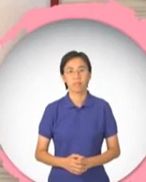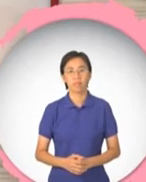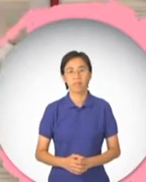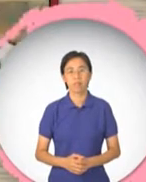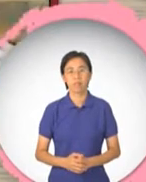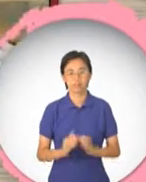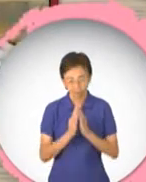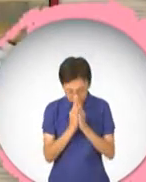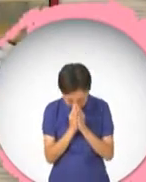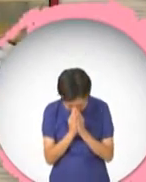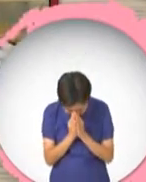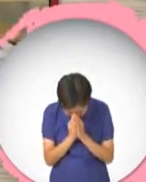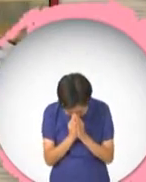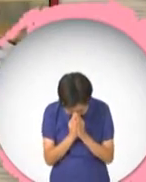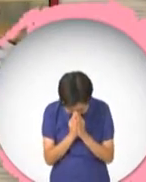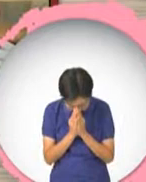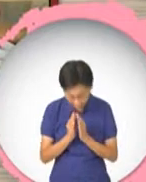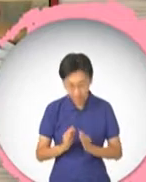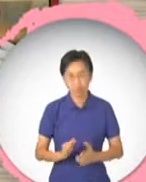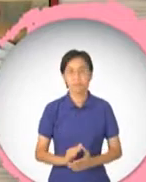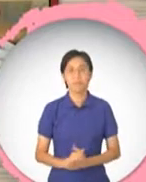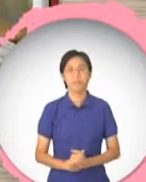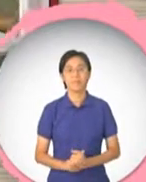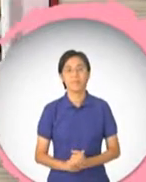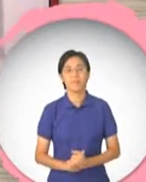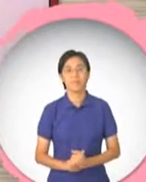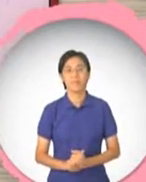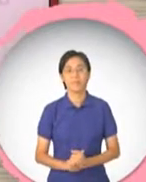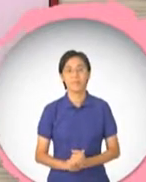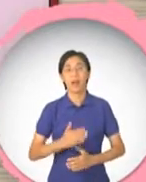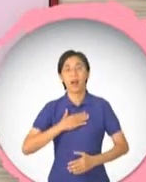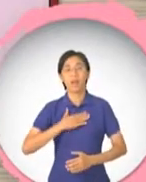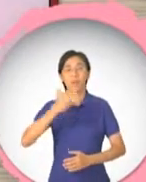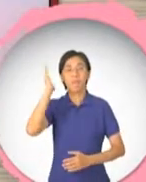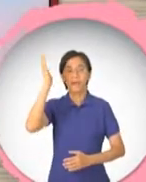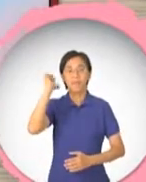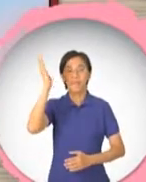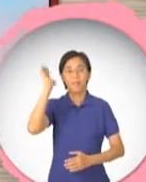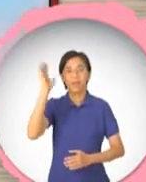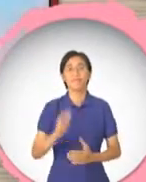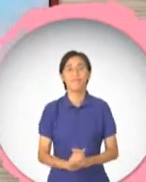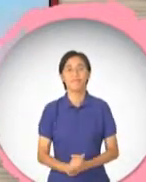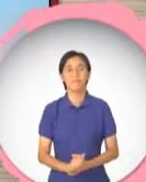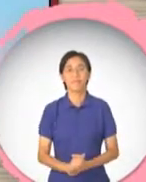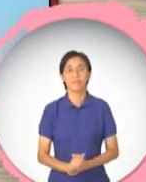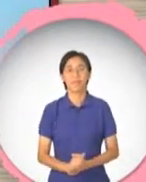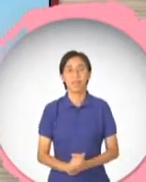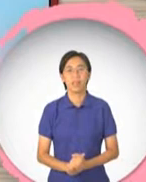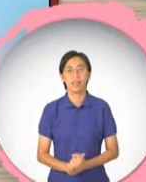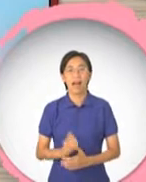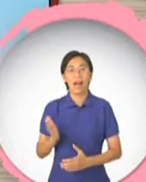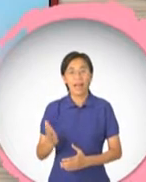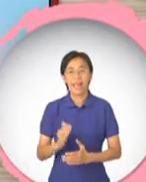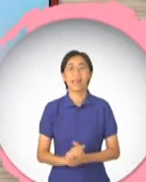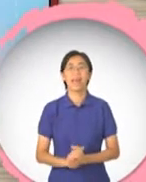สวัสดีครับ สวัสดีค่ะ สวัสดีคุณผู้ชมด้วยนะครับ สวัสดีครับ ผมณัฐพันธ์ลักษณวงศ์นะครับแล้วก็ด้านขวามือของผมก็คืออาจารย์ธีร